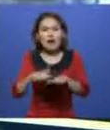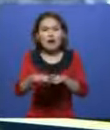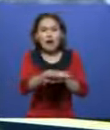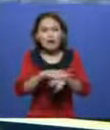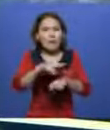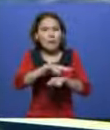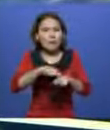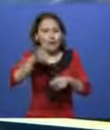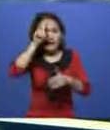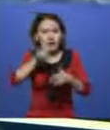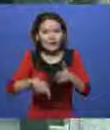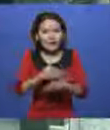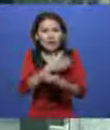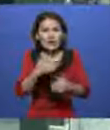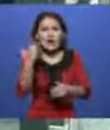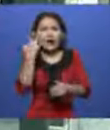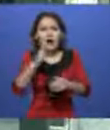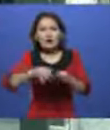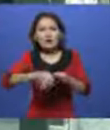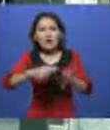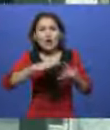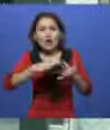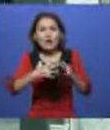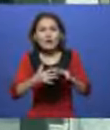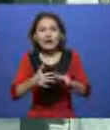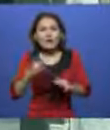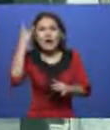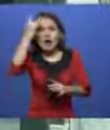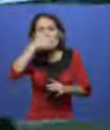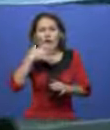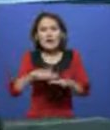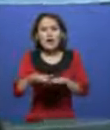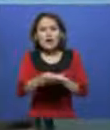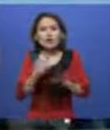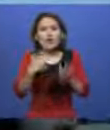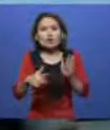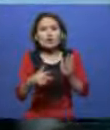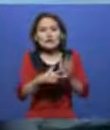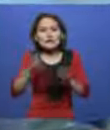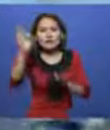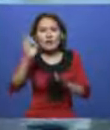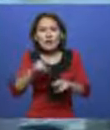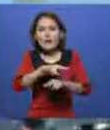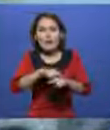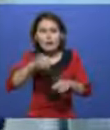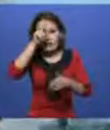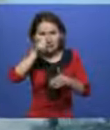көзқарасы екі түрлі. Ақш-тың ауылдық аймақтарындағы қара нәсілді халықтың 38% полицияға сенім артса, ал